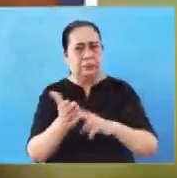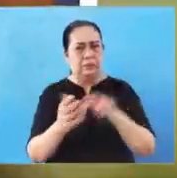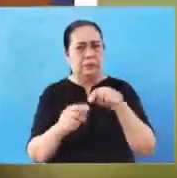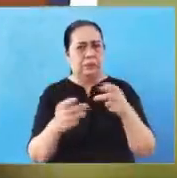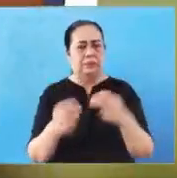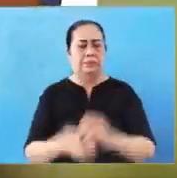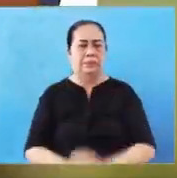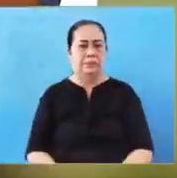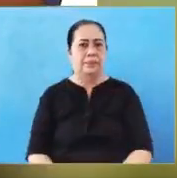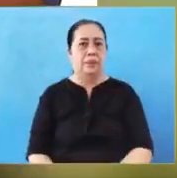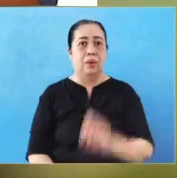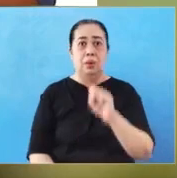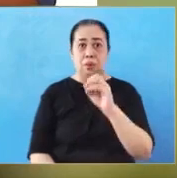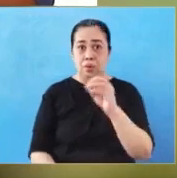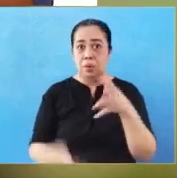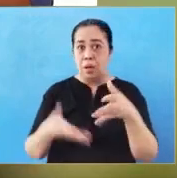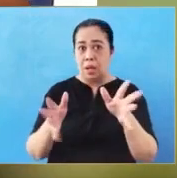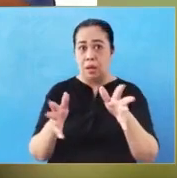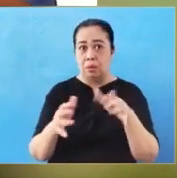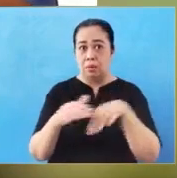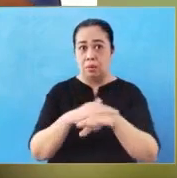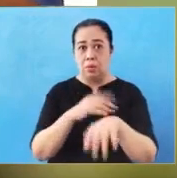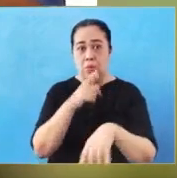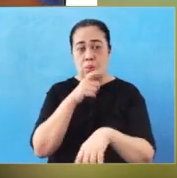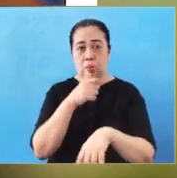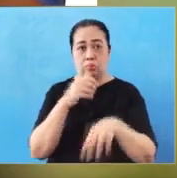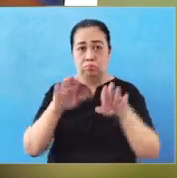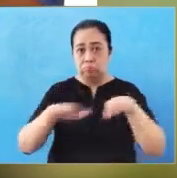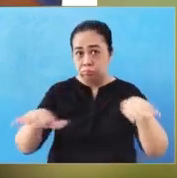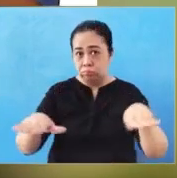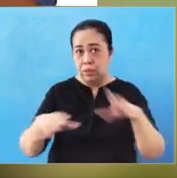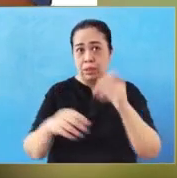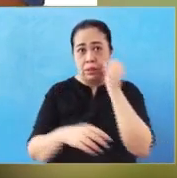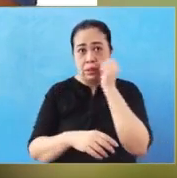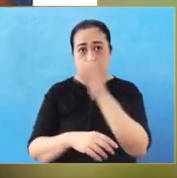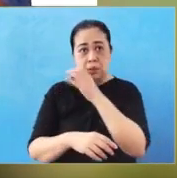Mm. So, papayagan ba pumasok yung mga bata at yung mga senior citizens?